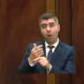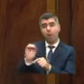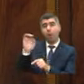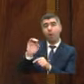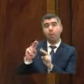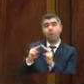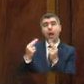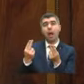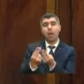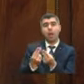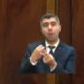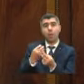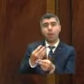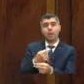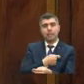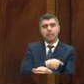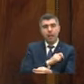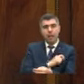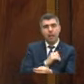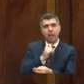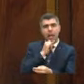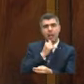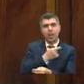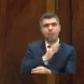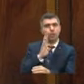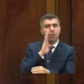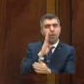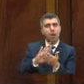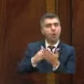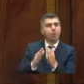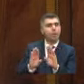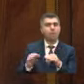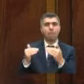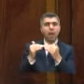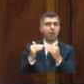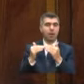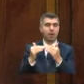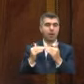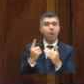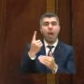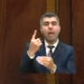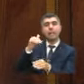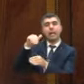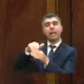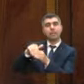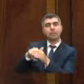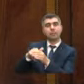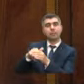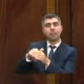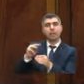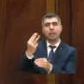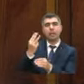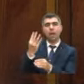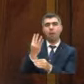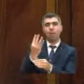جيب لي وحدة، إسبانيا، فرنسا، إيطاليا، بلجيكا، غير موجود. وأحيانا يشكلها حزب واحد ويأتي بثلاثة أو أربعة أو